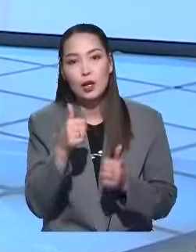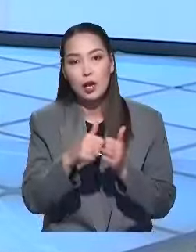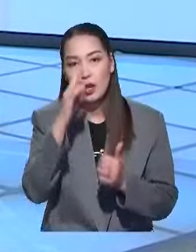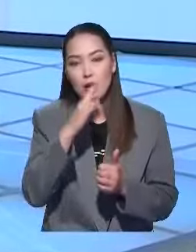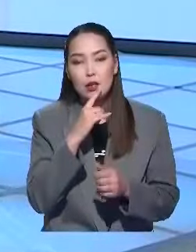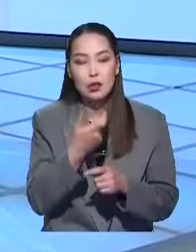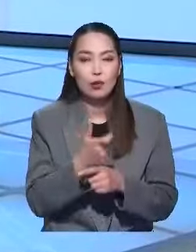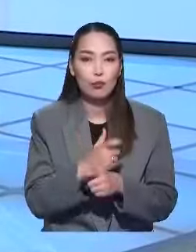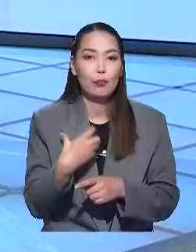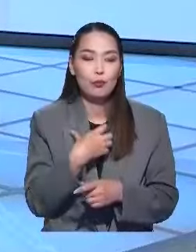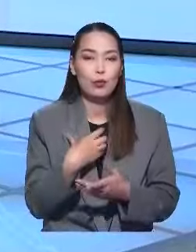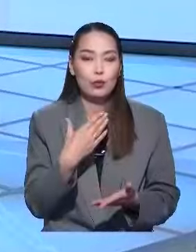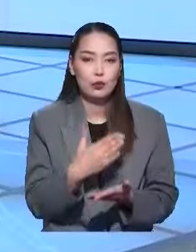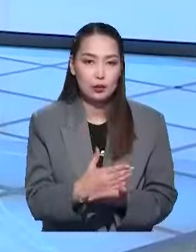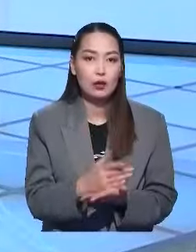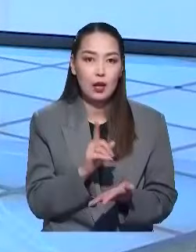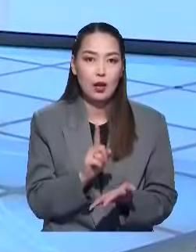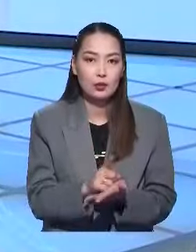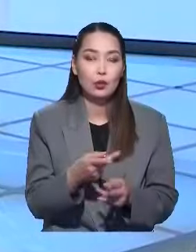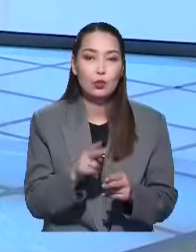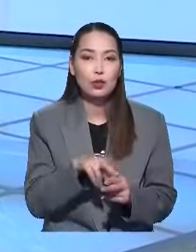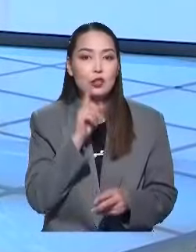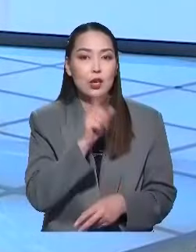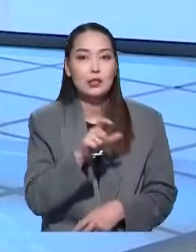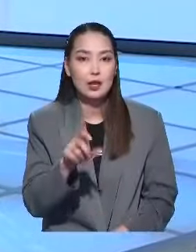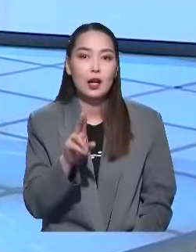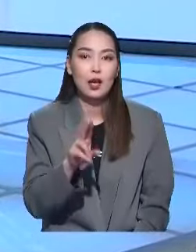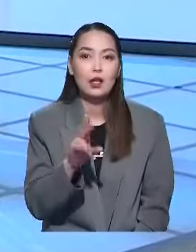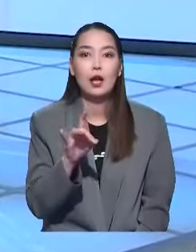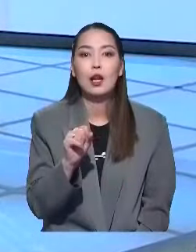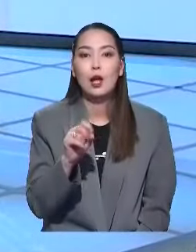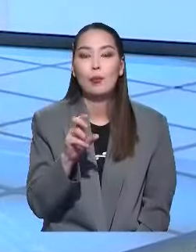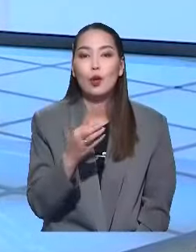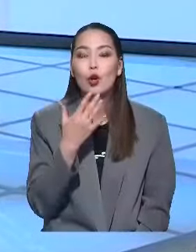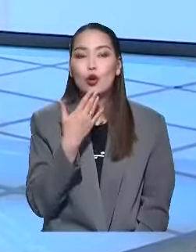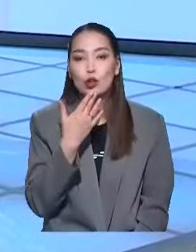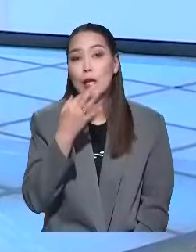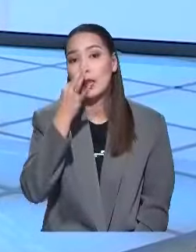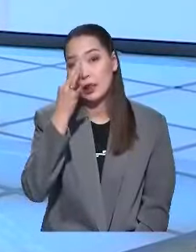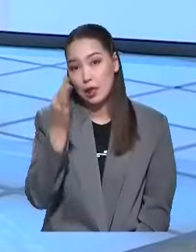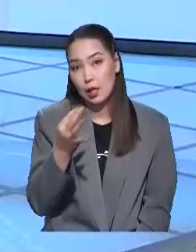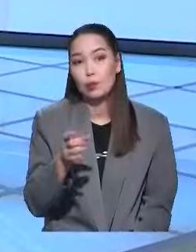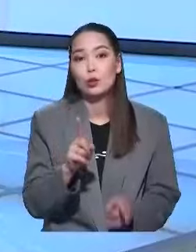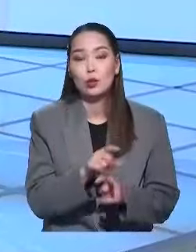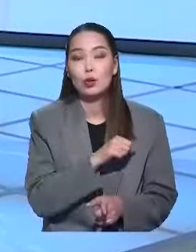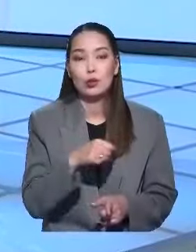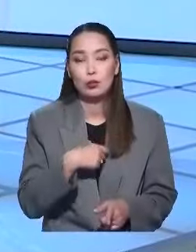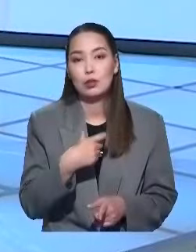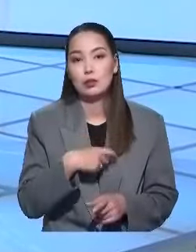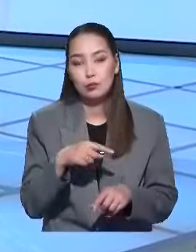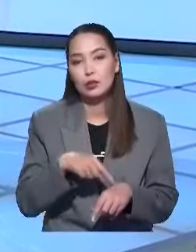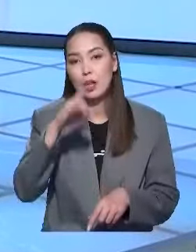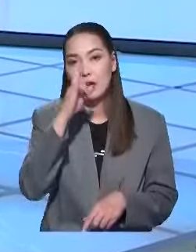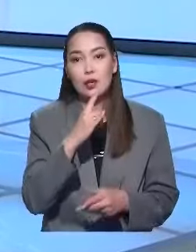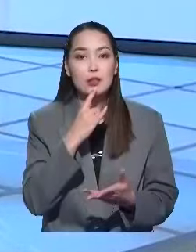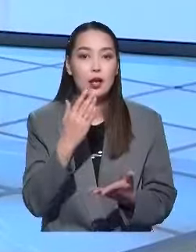қазақстандықтың қасиетті борышы деп санайды. Сондай жастардың бірі Карина Рабе. Ұлты неміс болғанмен өзін қазақ ретінде сезінеді.